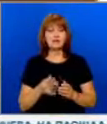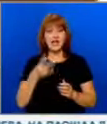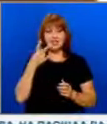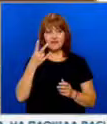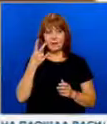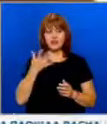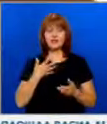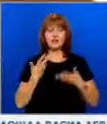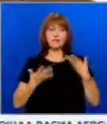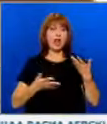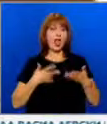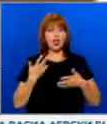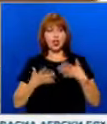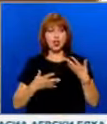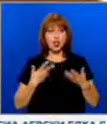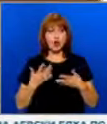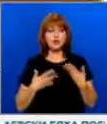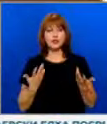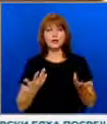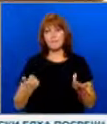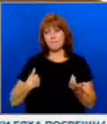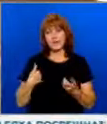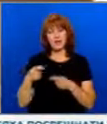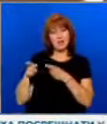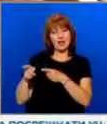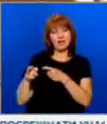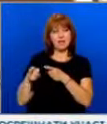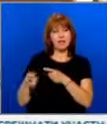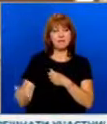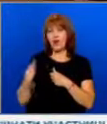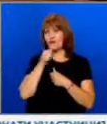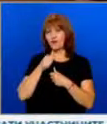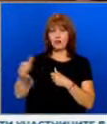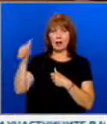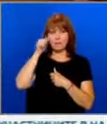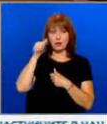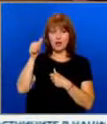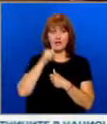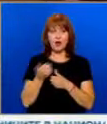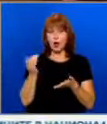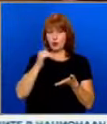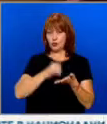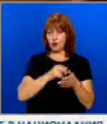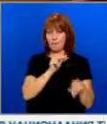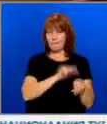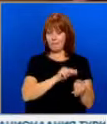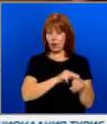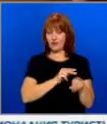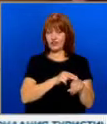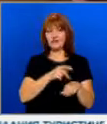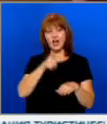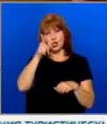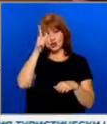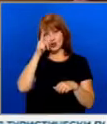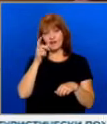ми стана лошо вече. Два пъти те съпругът ми там ме залива с вода. Дойдохме от Пловдив, влака